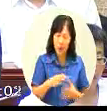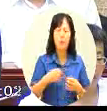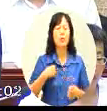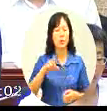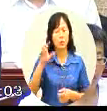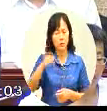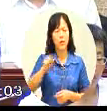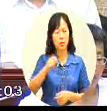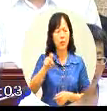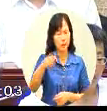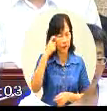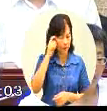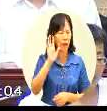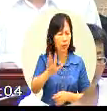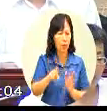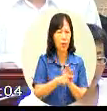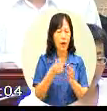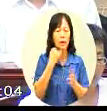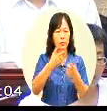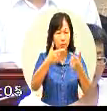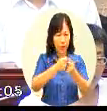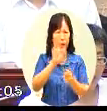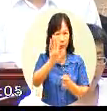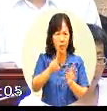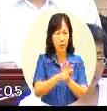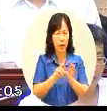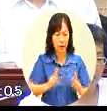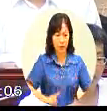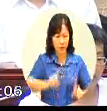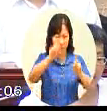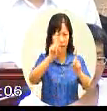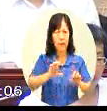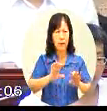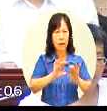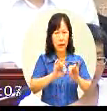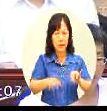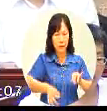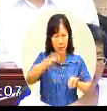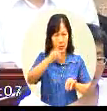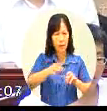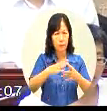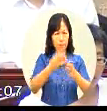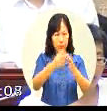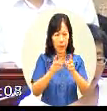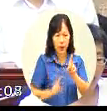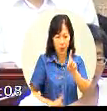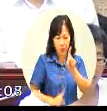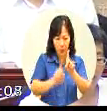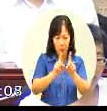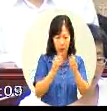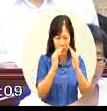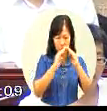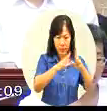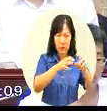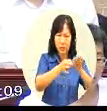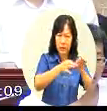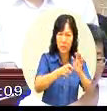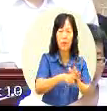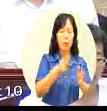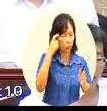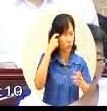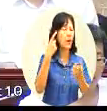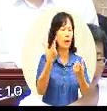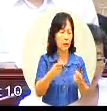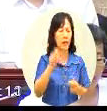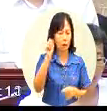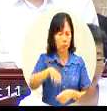意萧议员的意见，要合理调高这个地价，要尽量去接近市价，这个理念我是完全